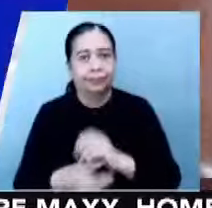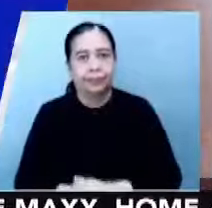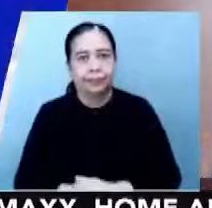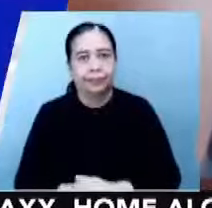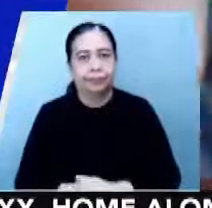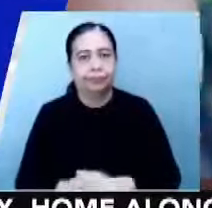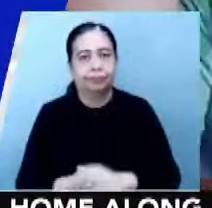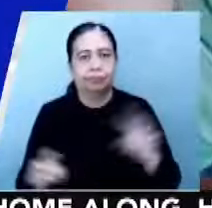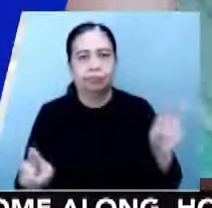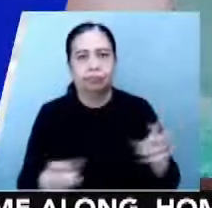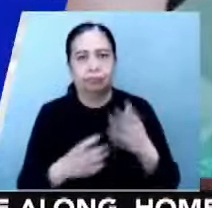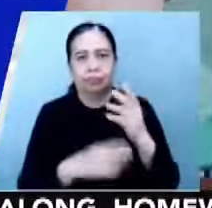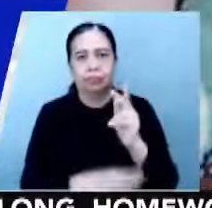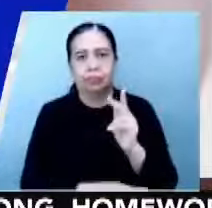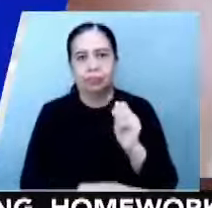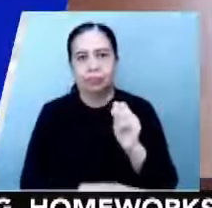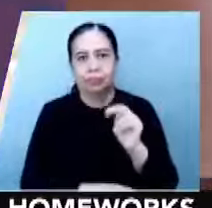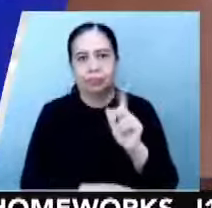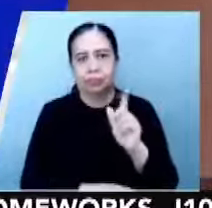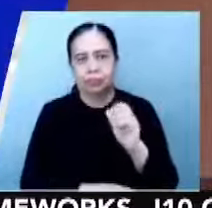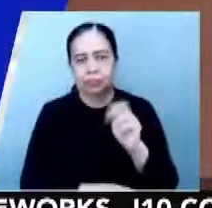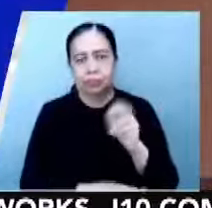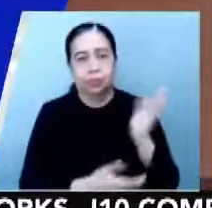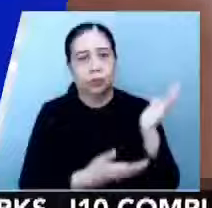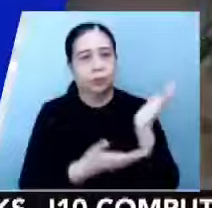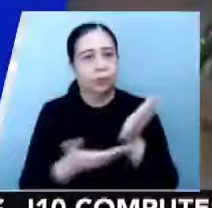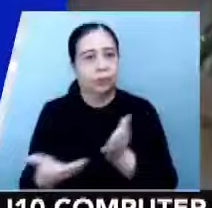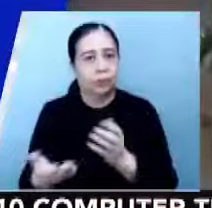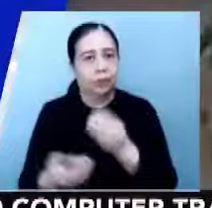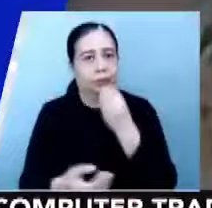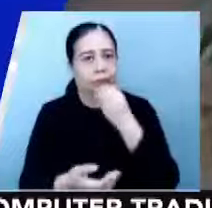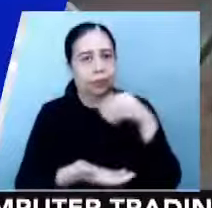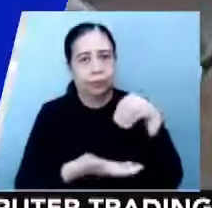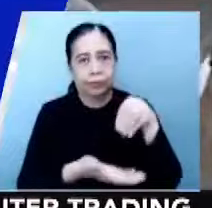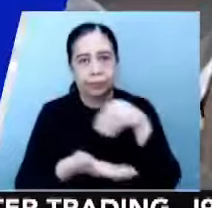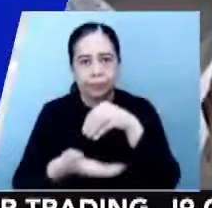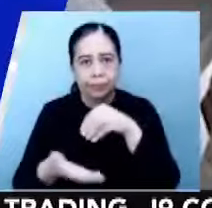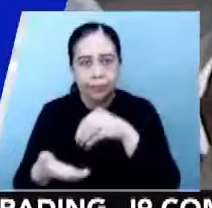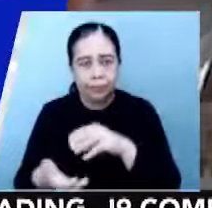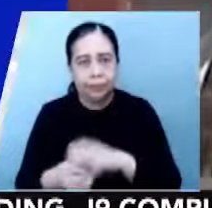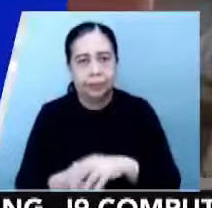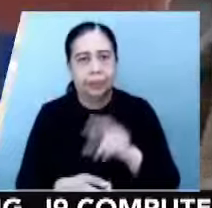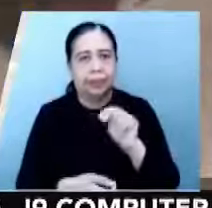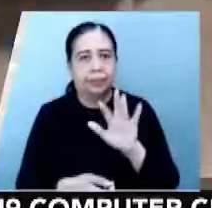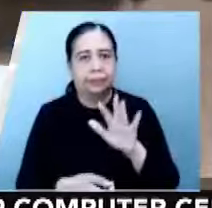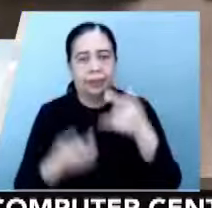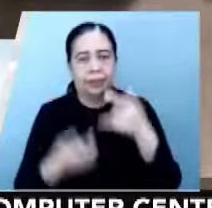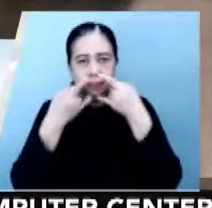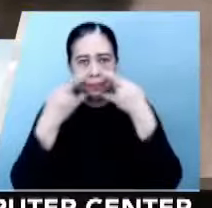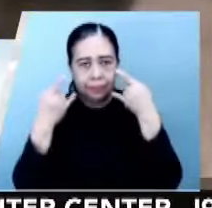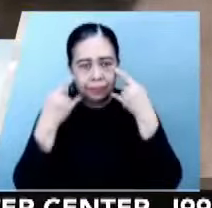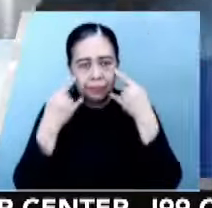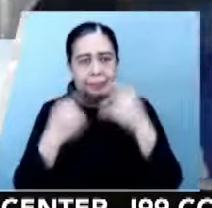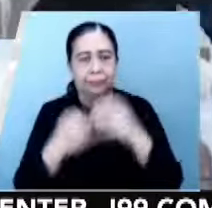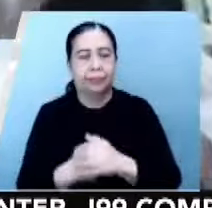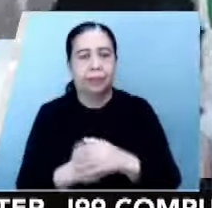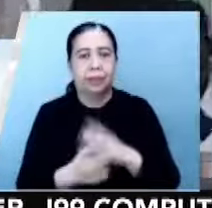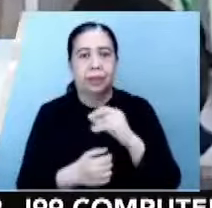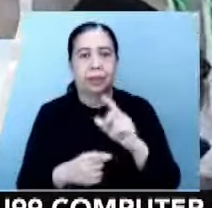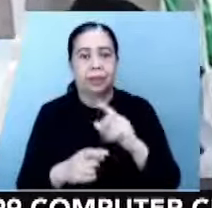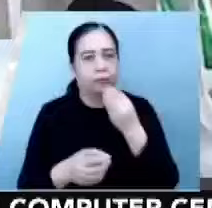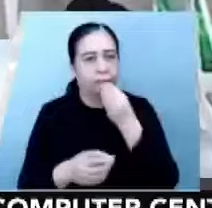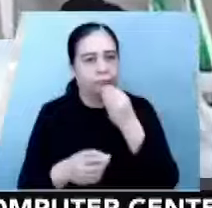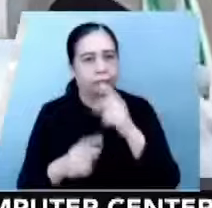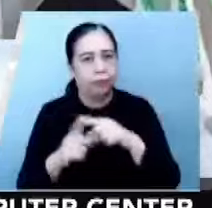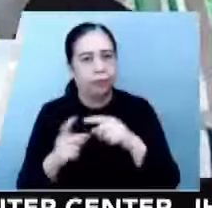ng Bulkang Canlaon, hatid natin ang mga food packs, N95 face mask at mga pagkain na lugaw